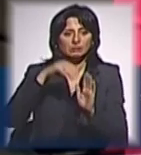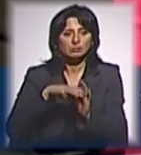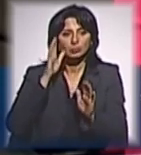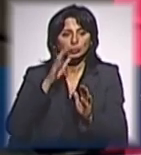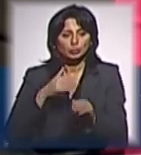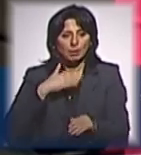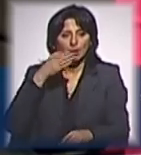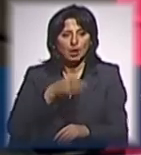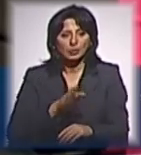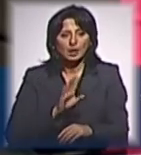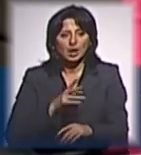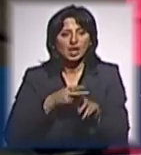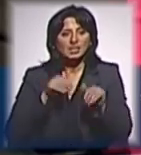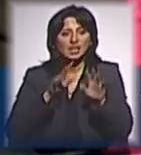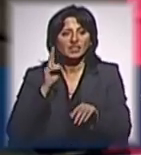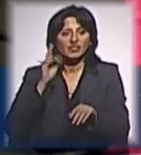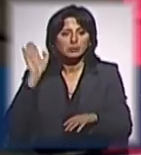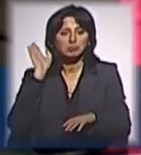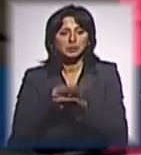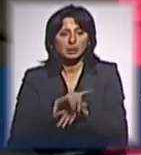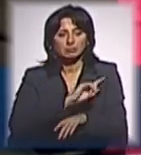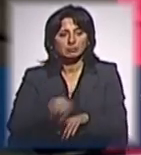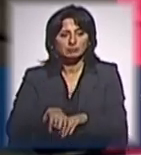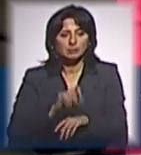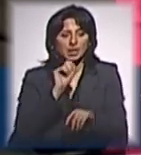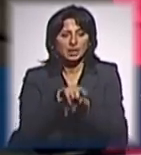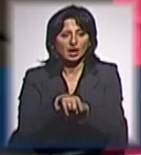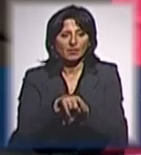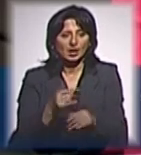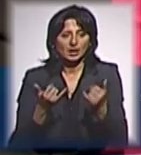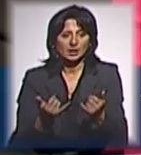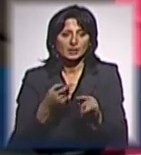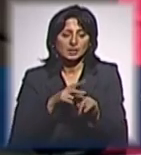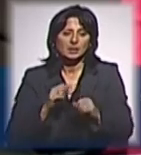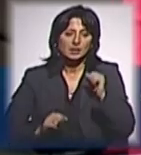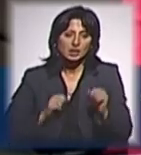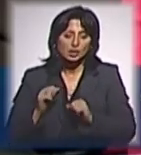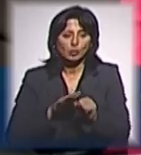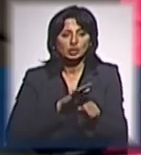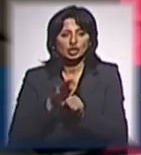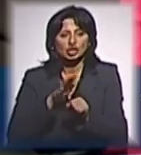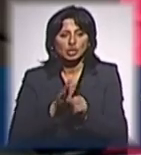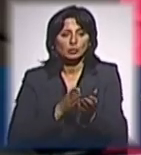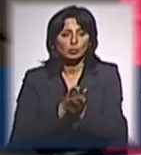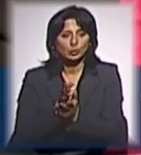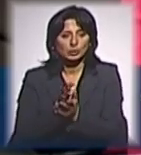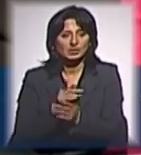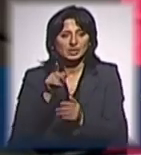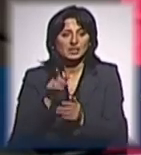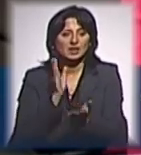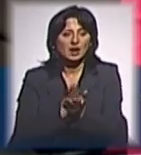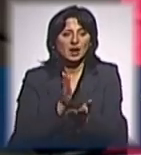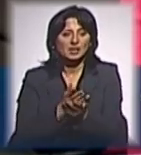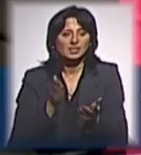ამ თანამდებობაზე. ეს გადაწყვიტა ვიღაც სხვა, მას დაევალა და დღეს ის ცდილობს რომ შეასრულოს ეს ფუნქცია. და ის